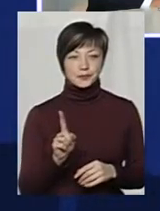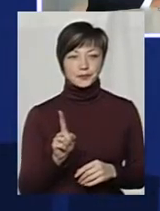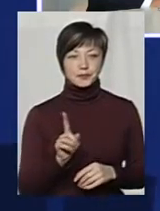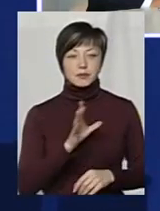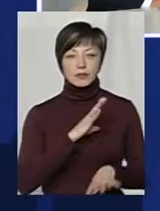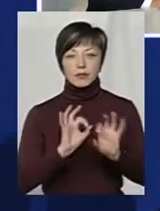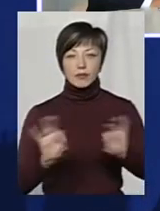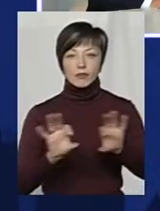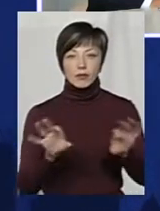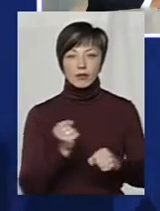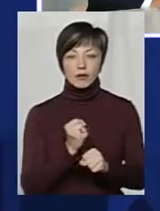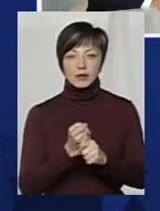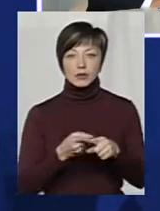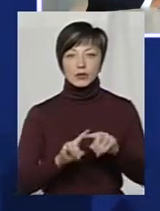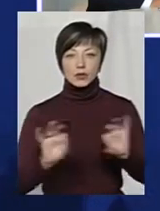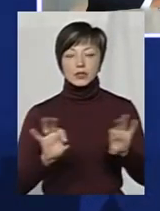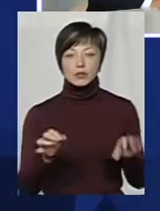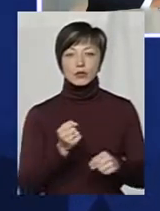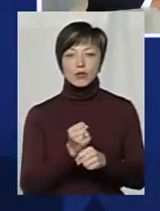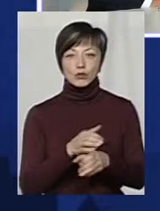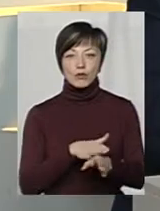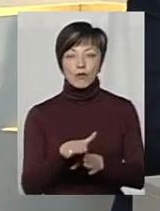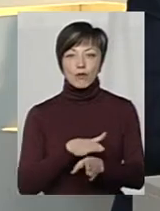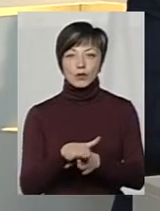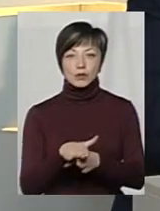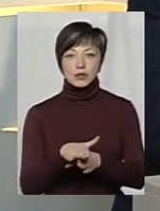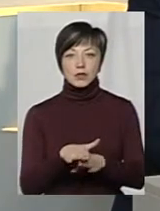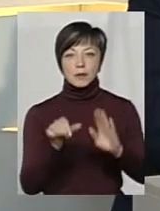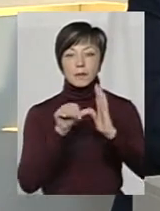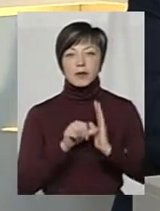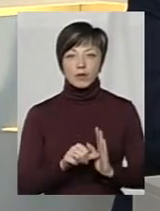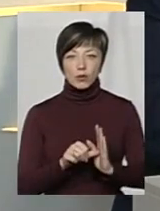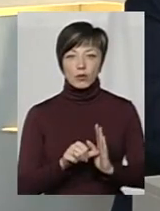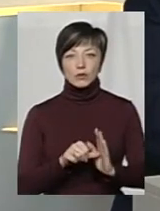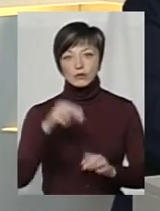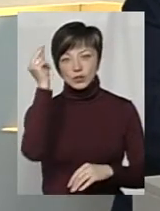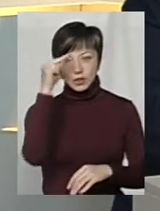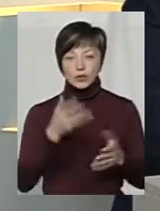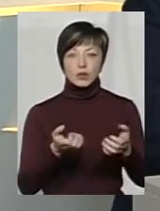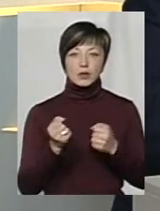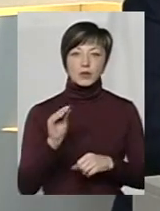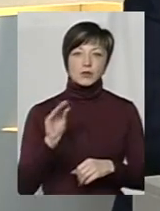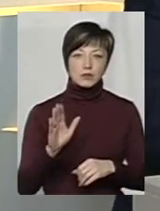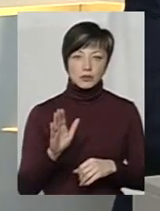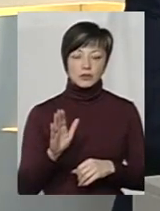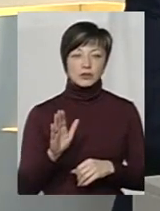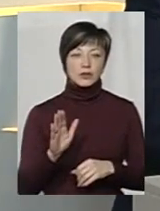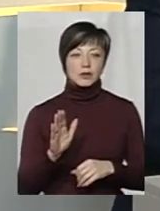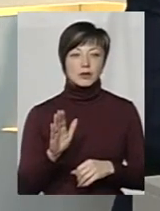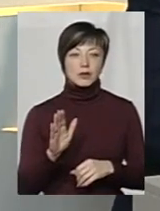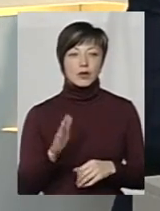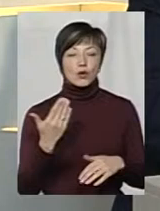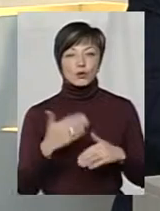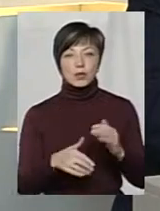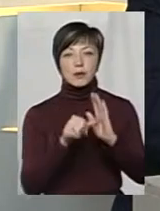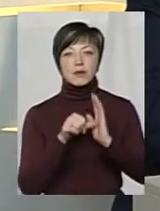була роз'яснювальна робота. Цю роз'яснювальну роботу проводили вони півроку вчились, отримали посвідчення, вже